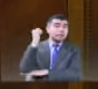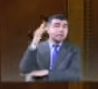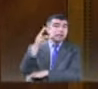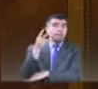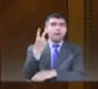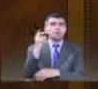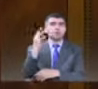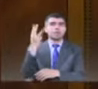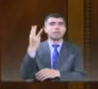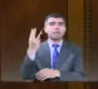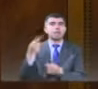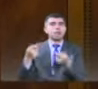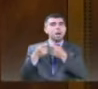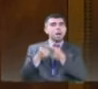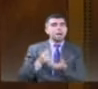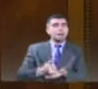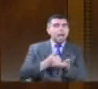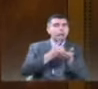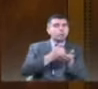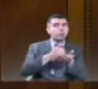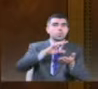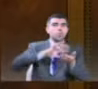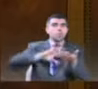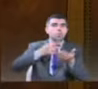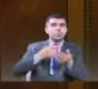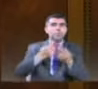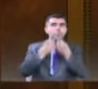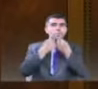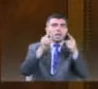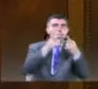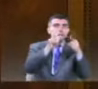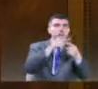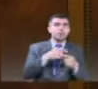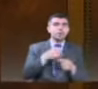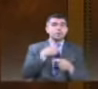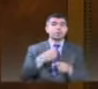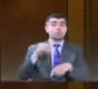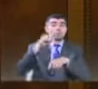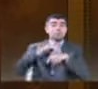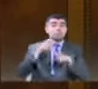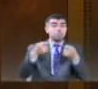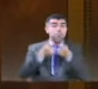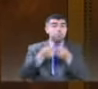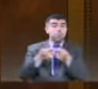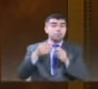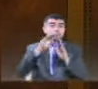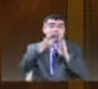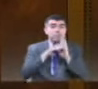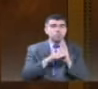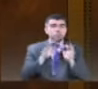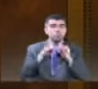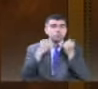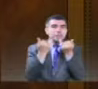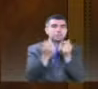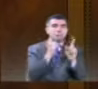2013. ويشمل التعاون بين المغرب وهذه المنظمة قطاعات عدة، كما يشارك في لجنة الاستثمار ولجنة السياسة التنمية